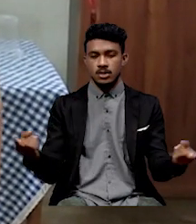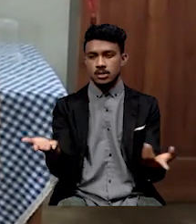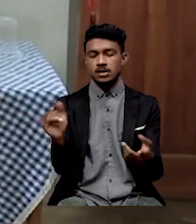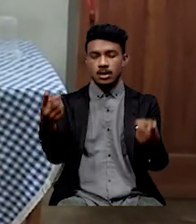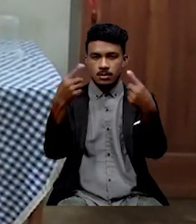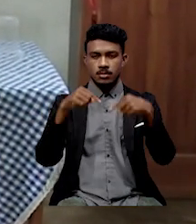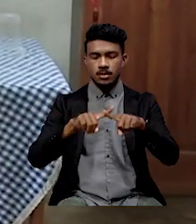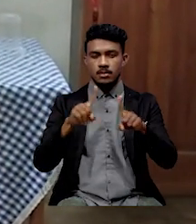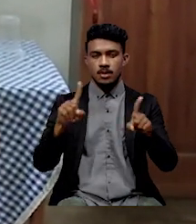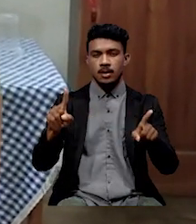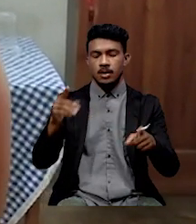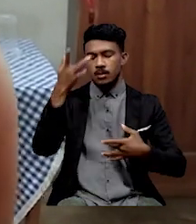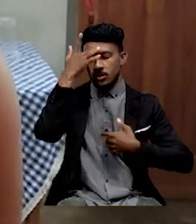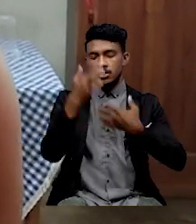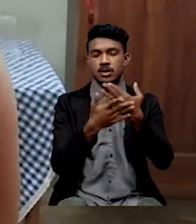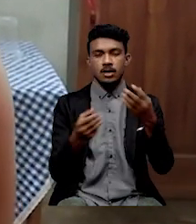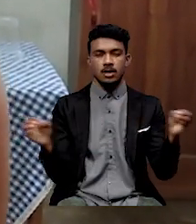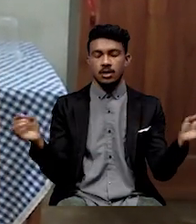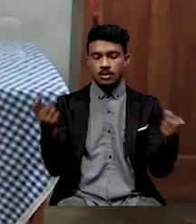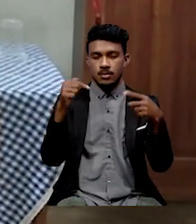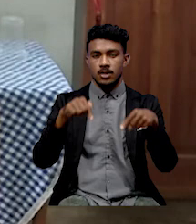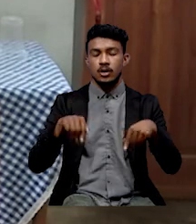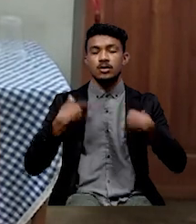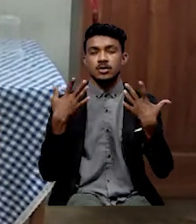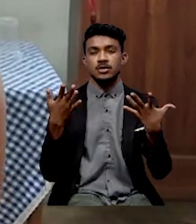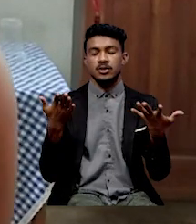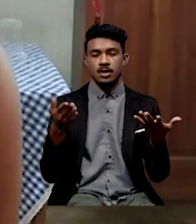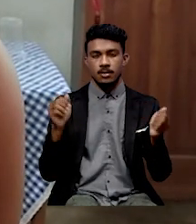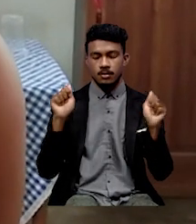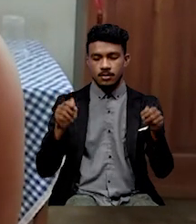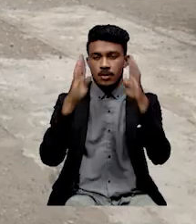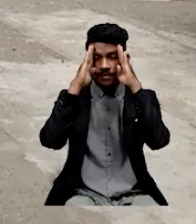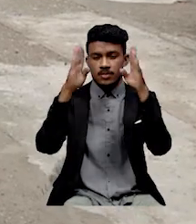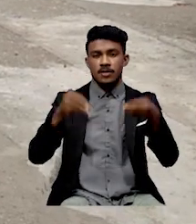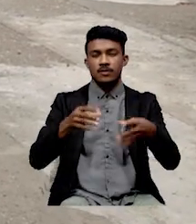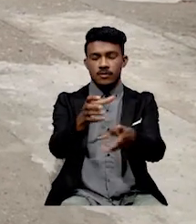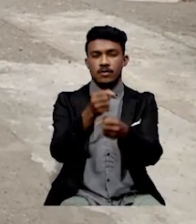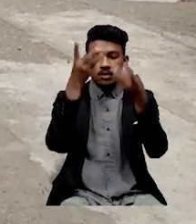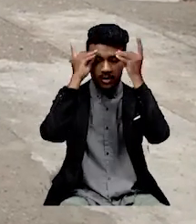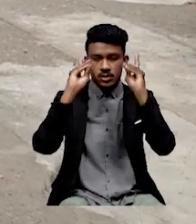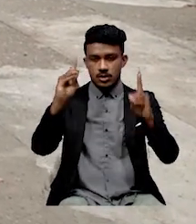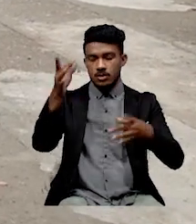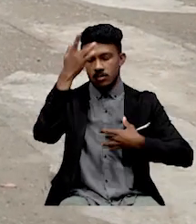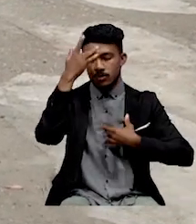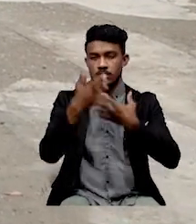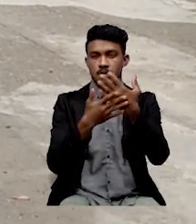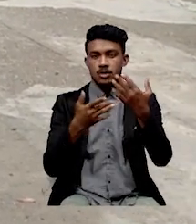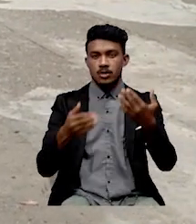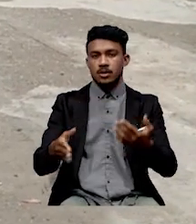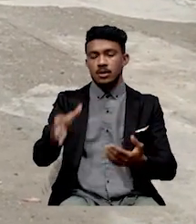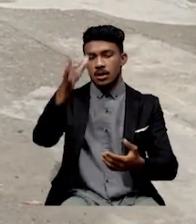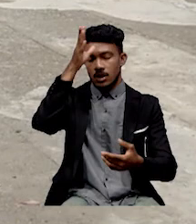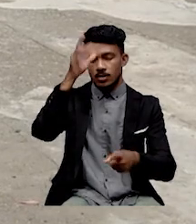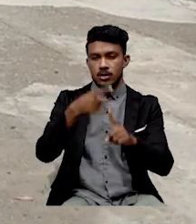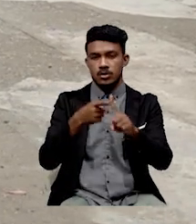mai oin hala nusa maka sira dele toma decision ko na ba dengue ni Amang husi mate bian Kristovan